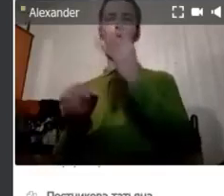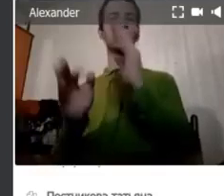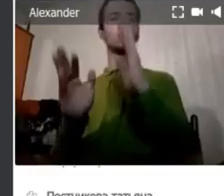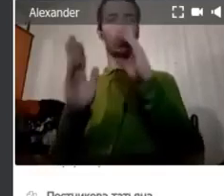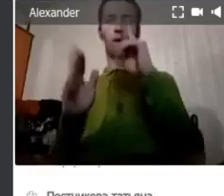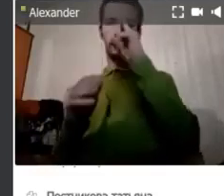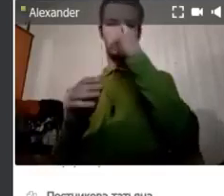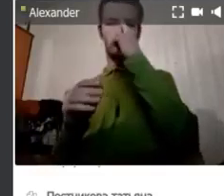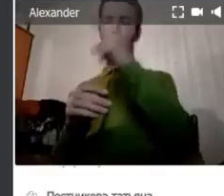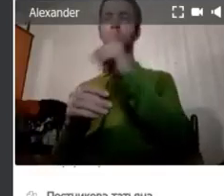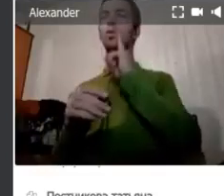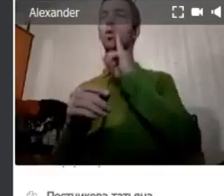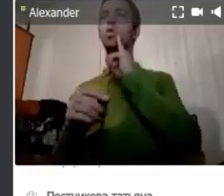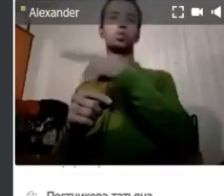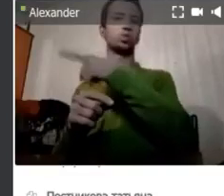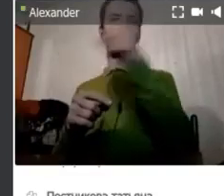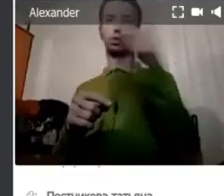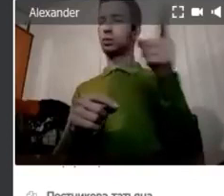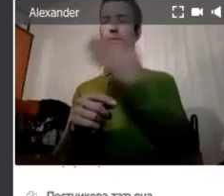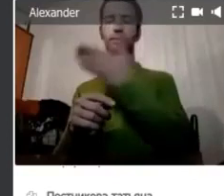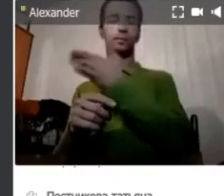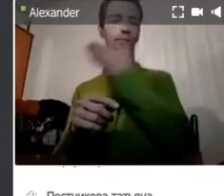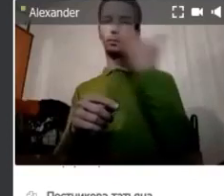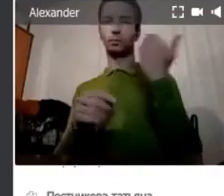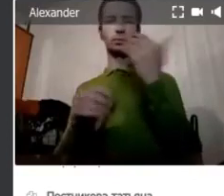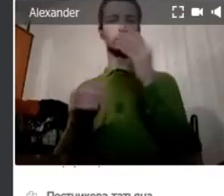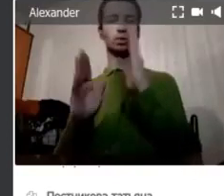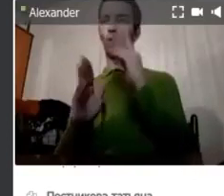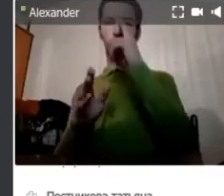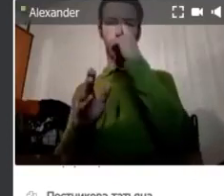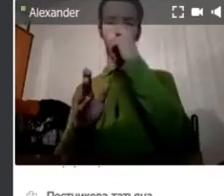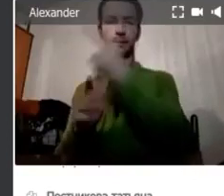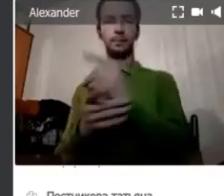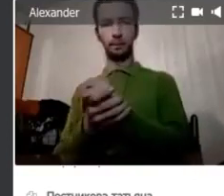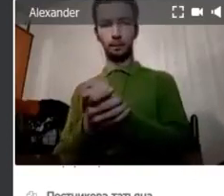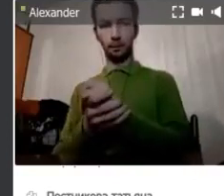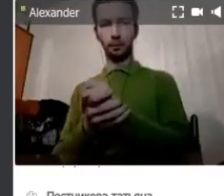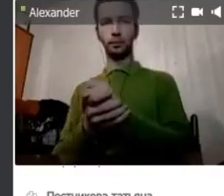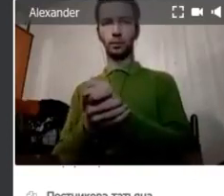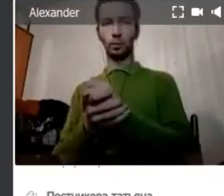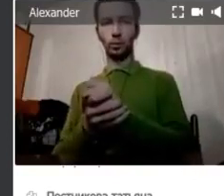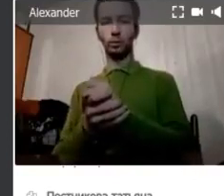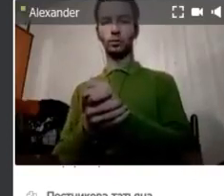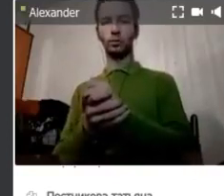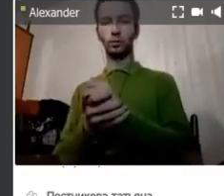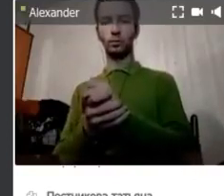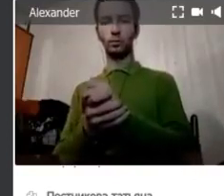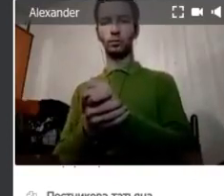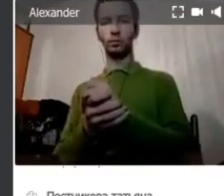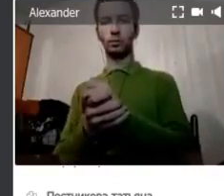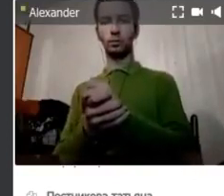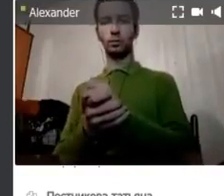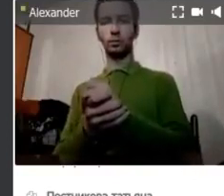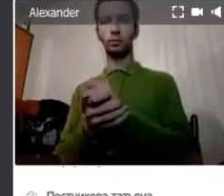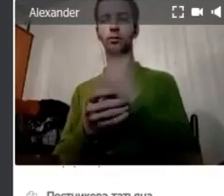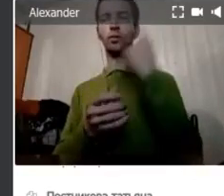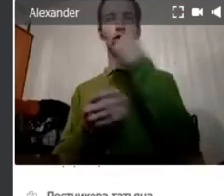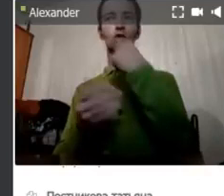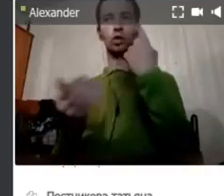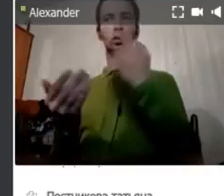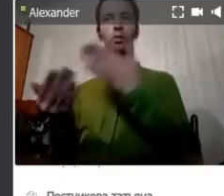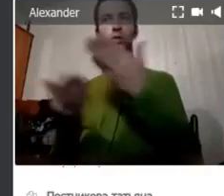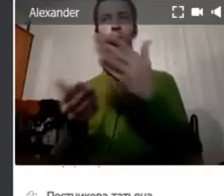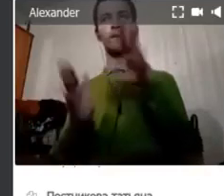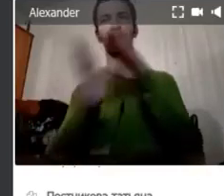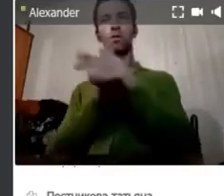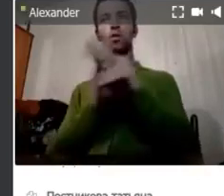для своих личных клиентов? Все ваши лично приглашенные идут за вами в вашу же таблицу. Только за